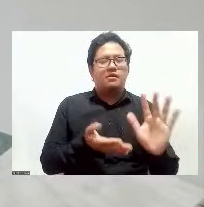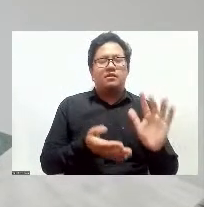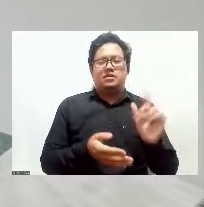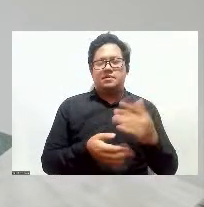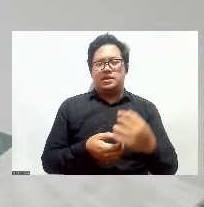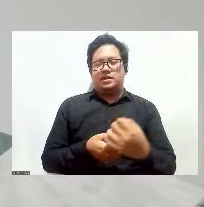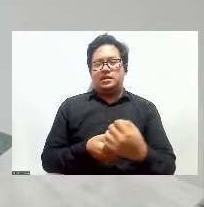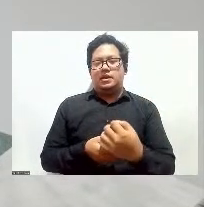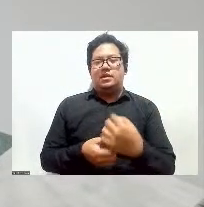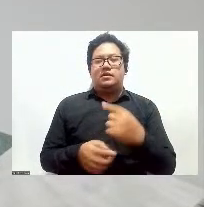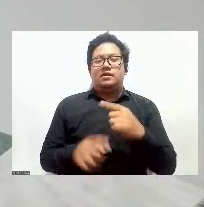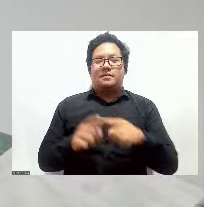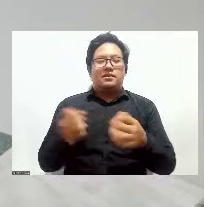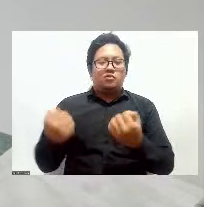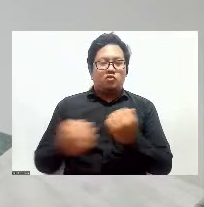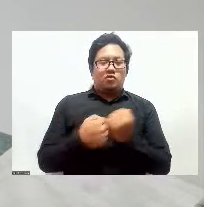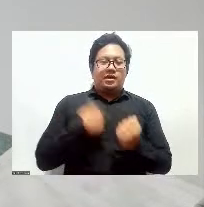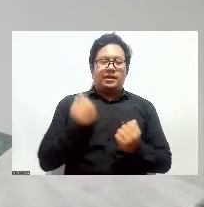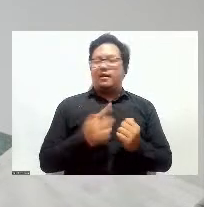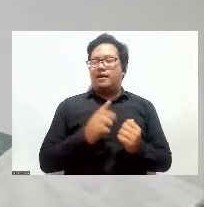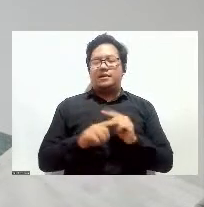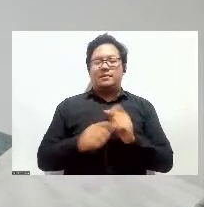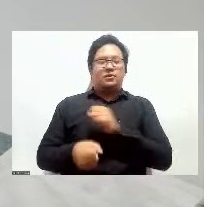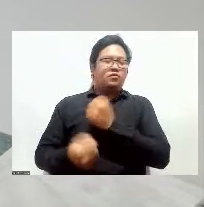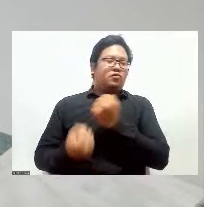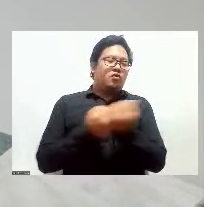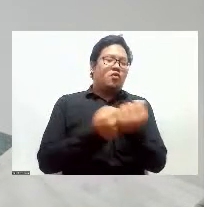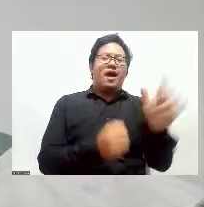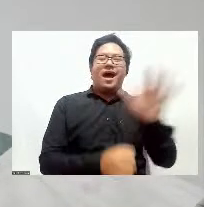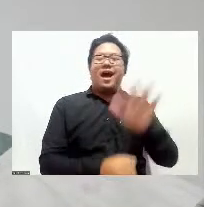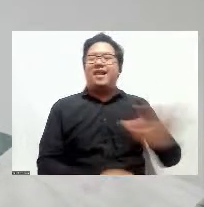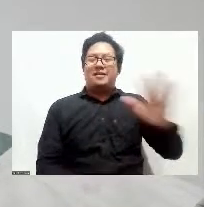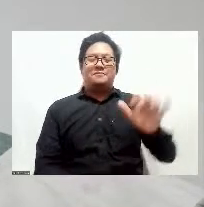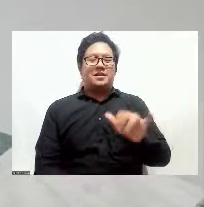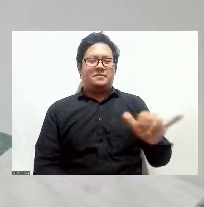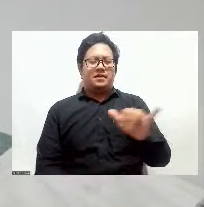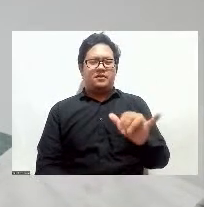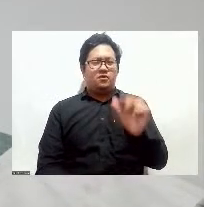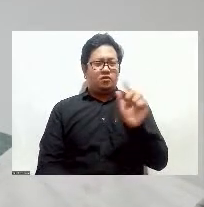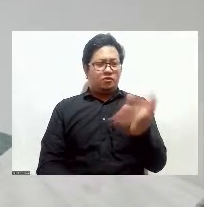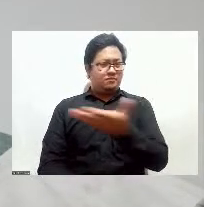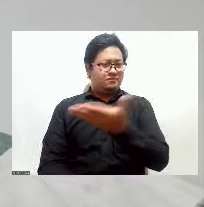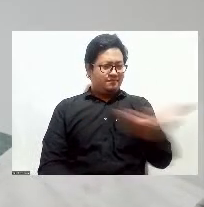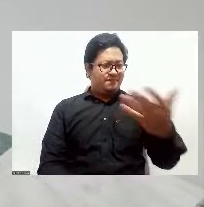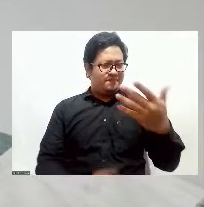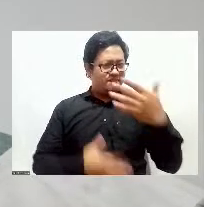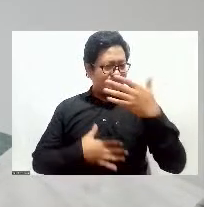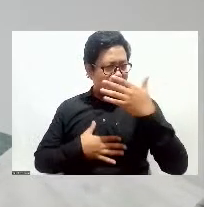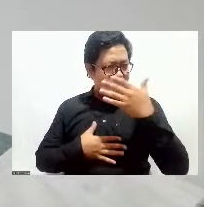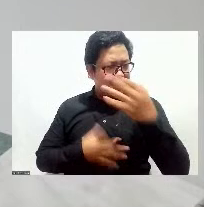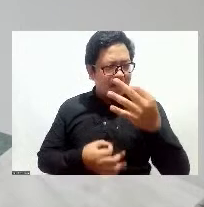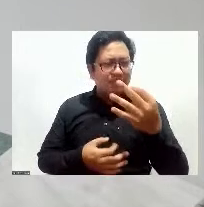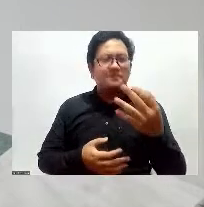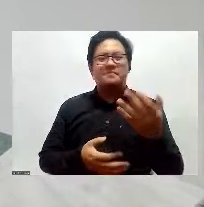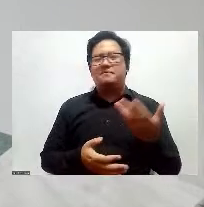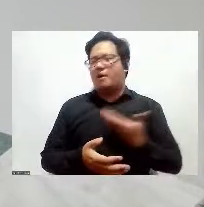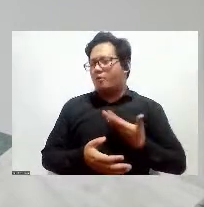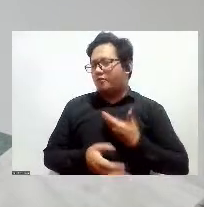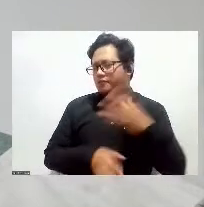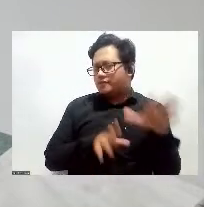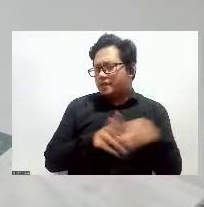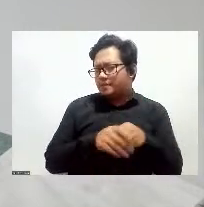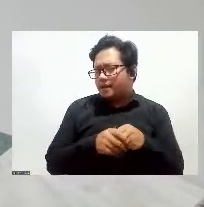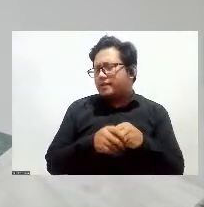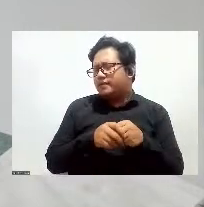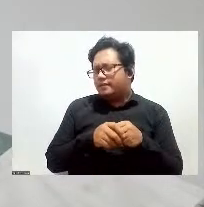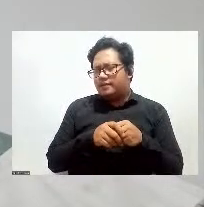dan keberlanjutannya buat kamu yang tertarik untuk turut terlibat untuk mengubah bagaimana kita berperilaku